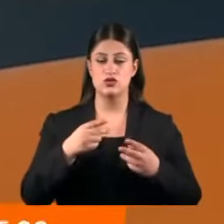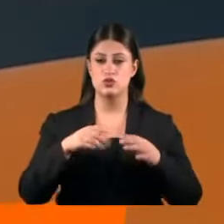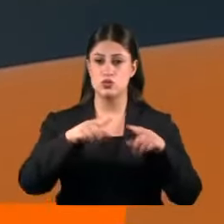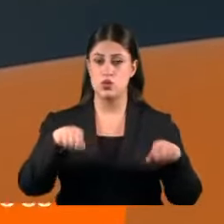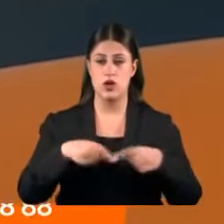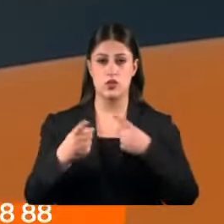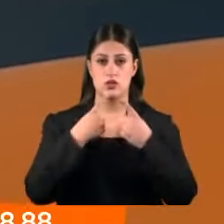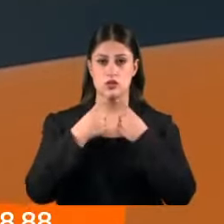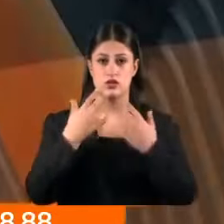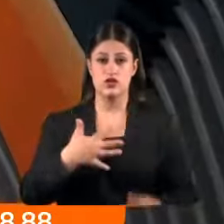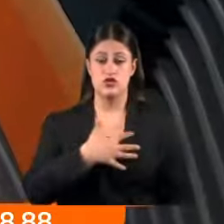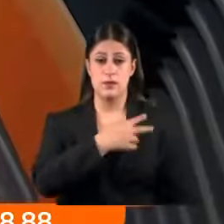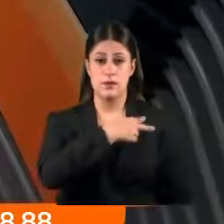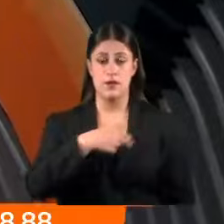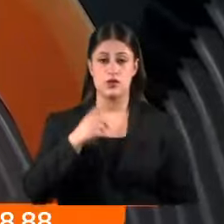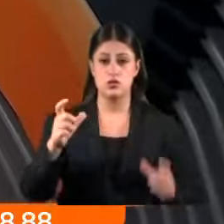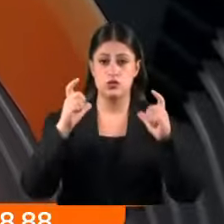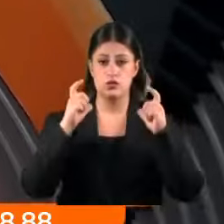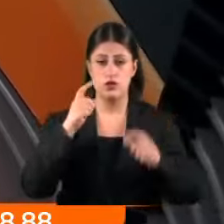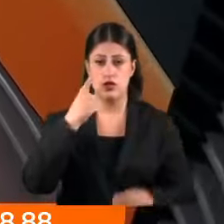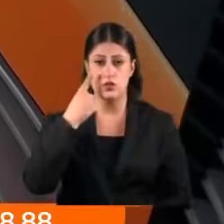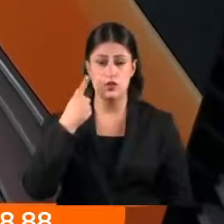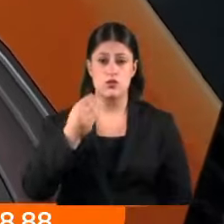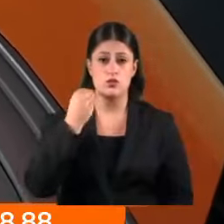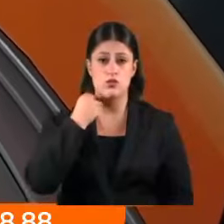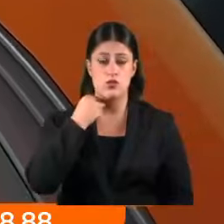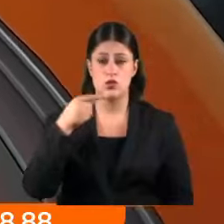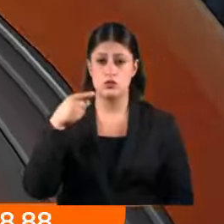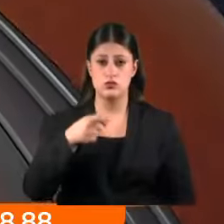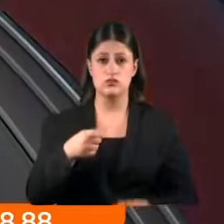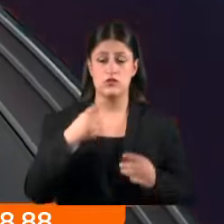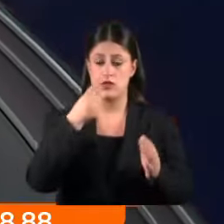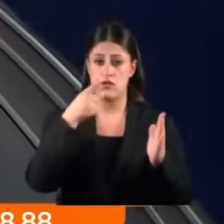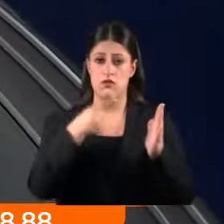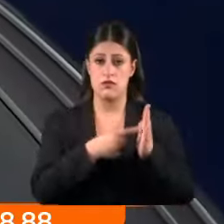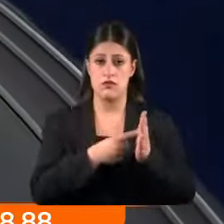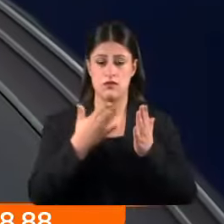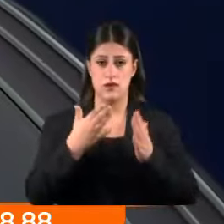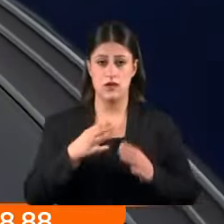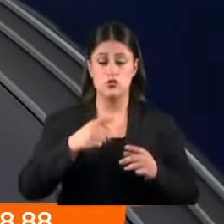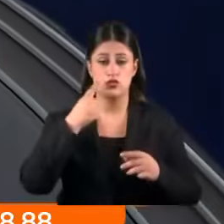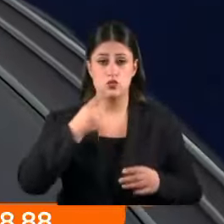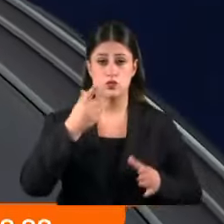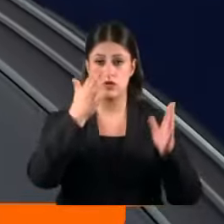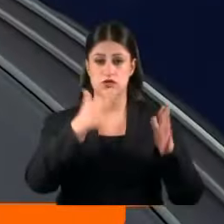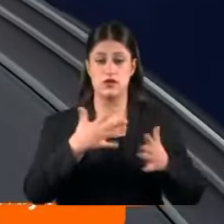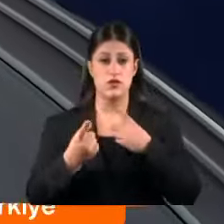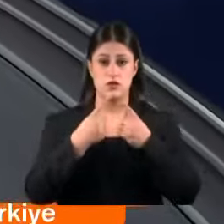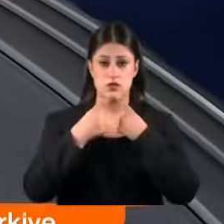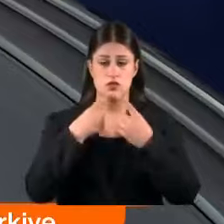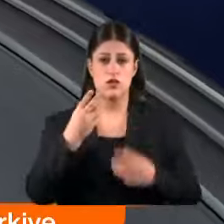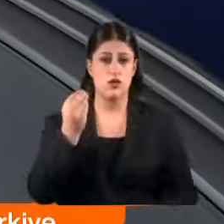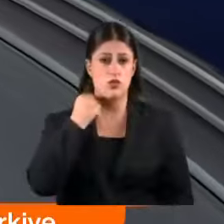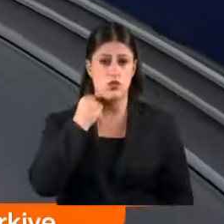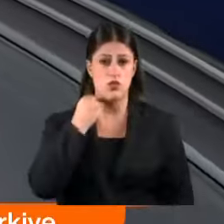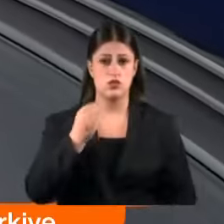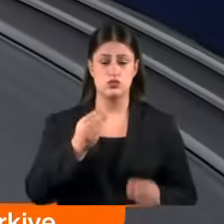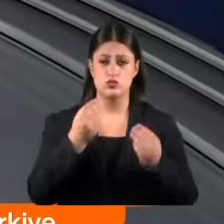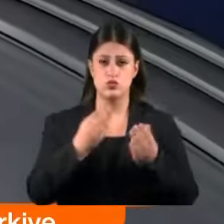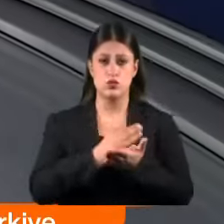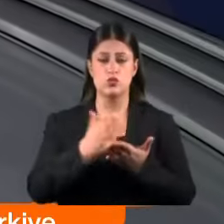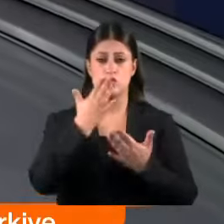konuştu. CHP'li belediyelerin sosyal güvenlik kurumuna olan prim borçları hedefindeydi. Erdoğan ne sözlerine ne de borçlarına sadıklar